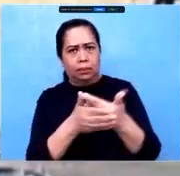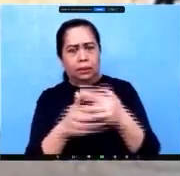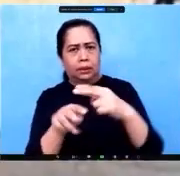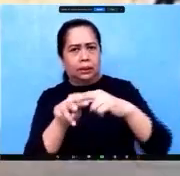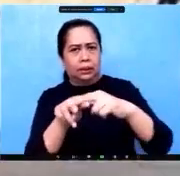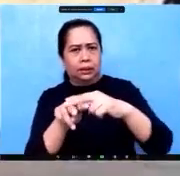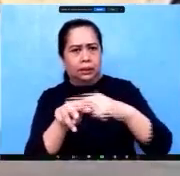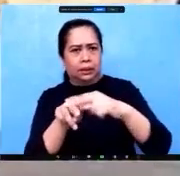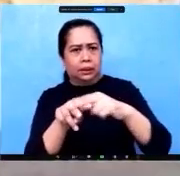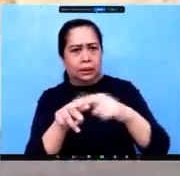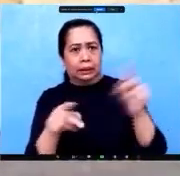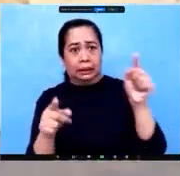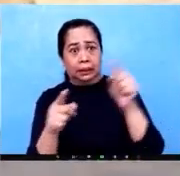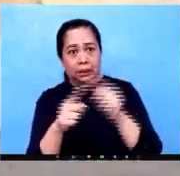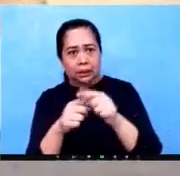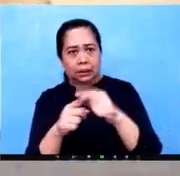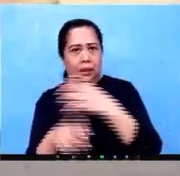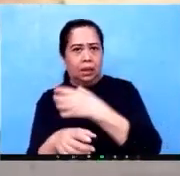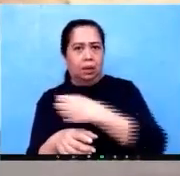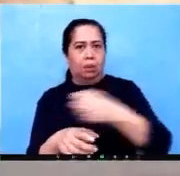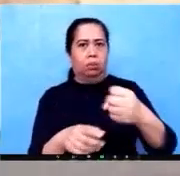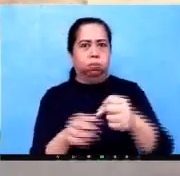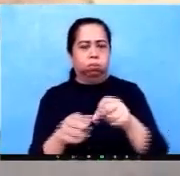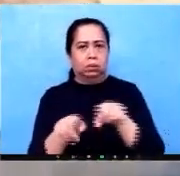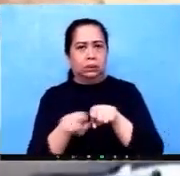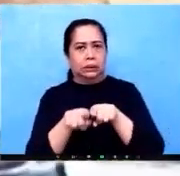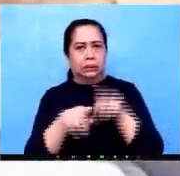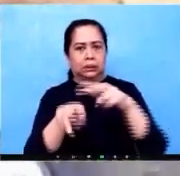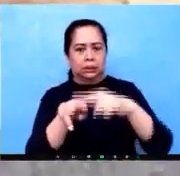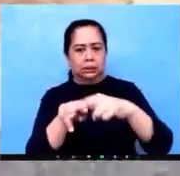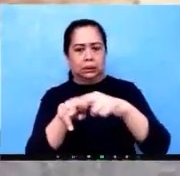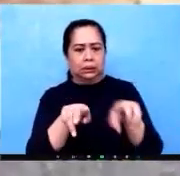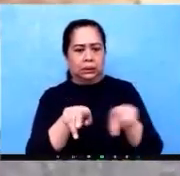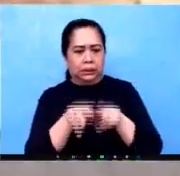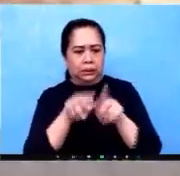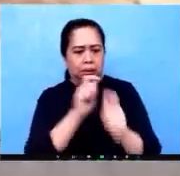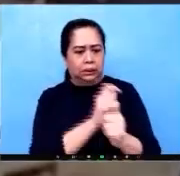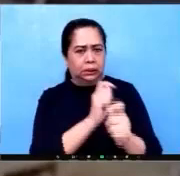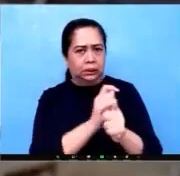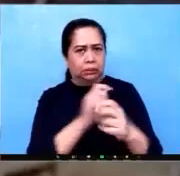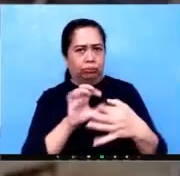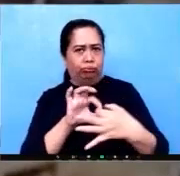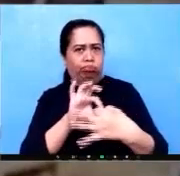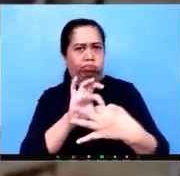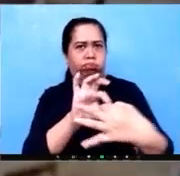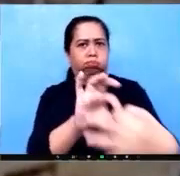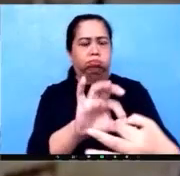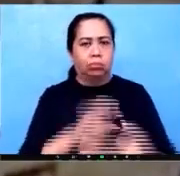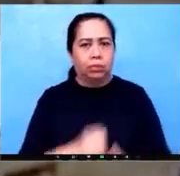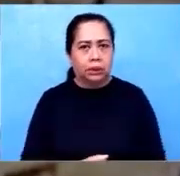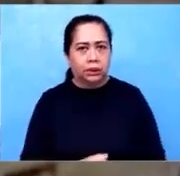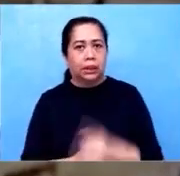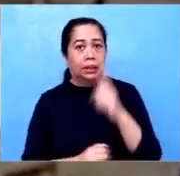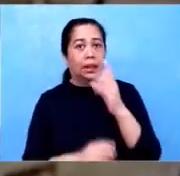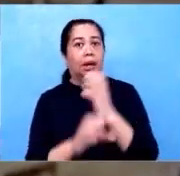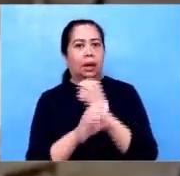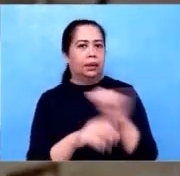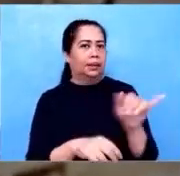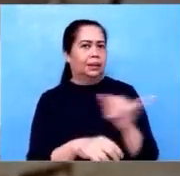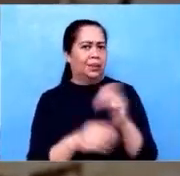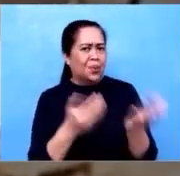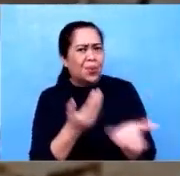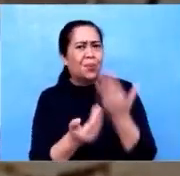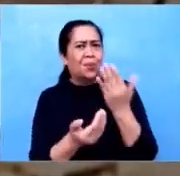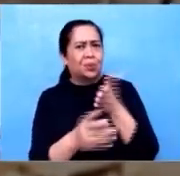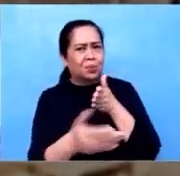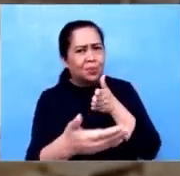sa nahagip na nga ng tren ang truck at tuluyan itong nakaladkad. Isang kotse rin ang halos mabangga ng